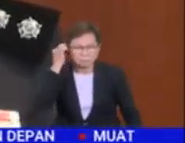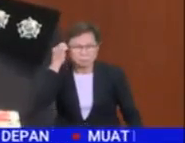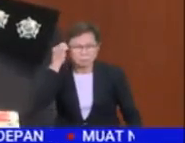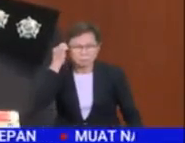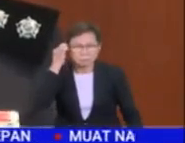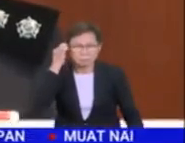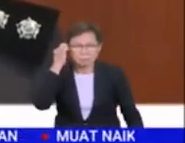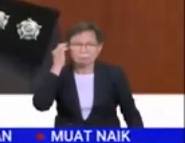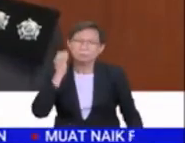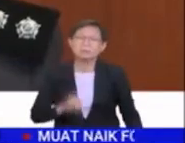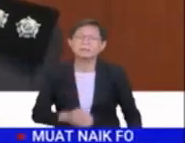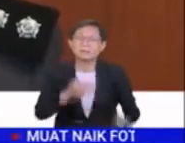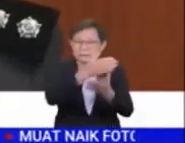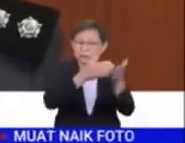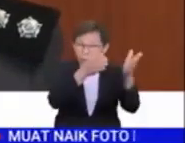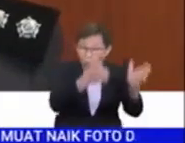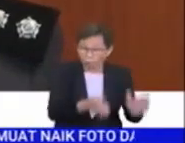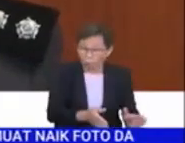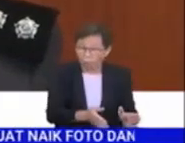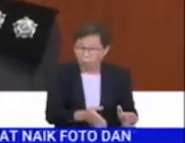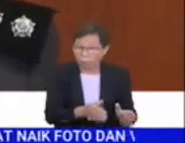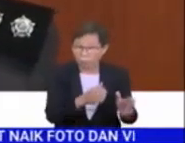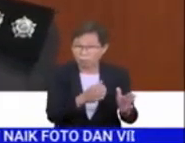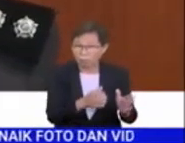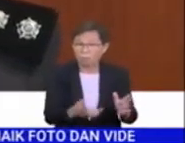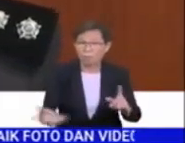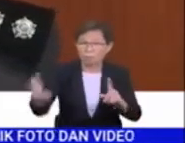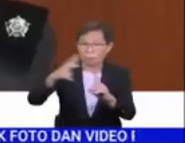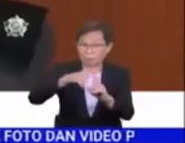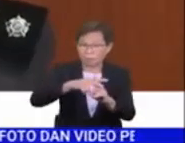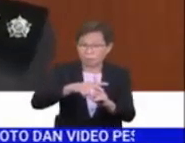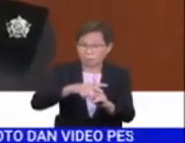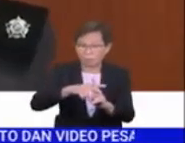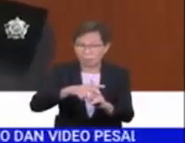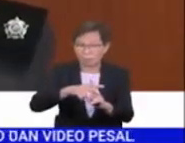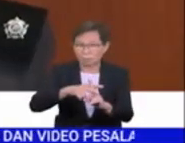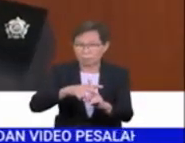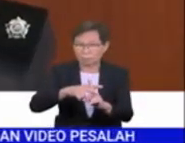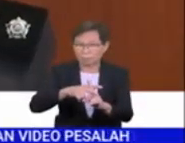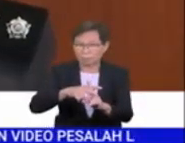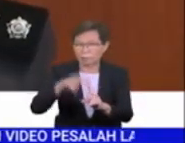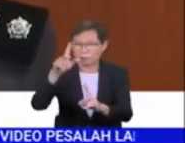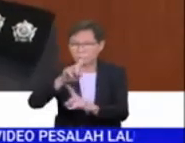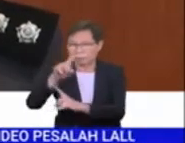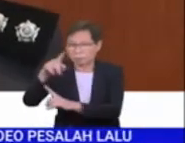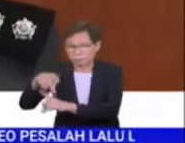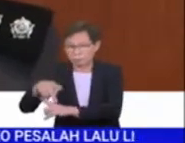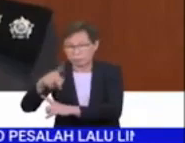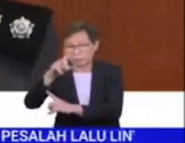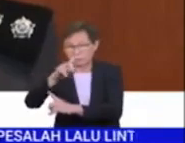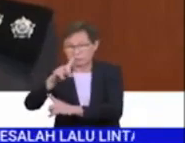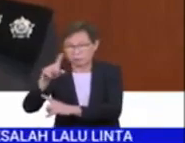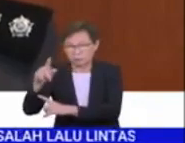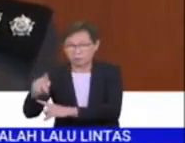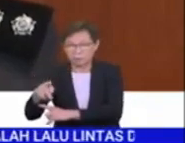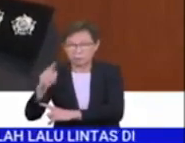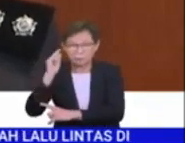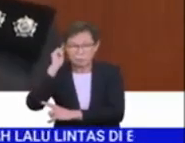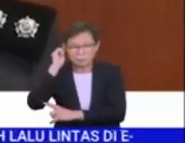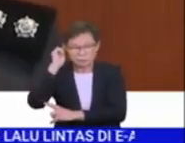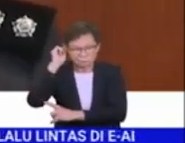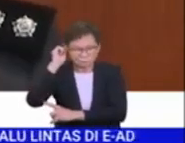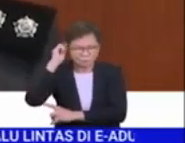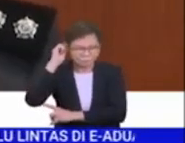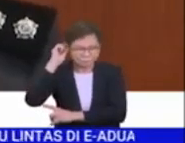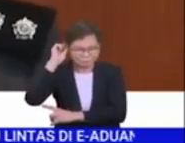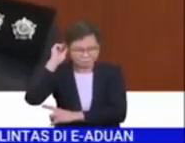si suspek. So sebenarnya mangsa boleh membuat satu permohonan kepada Tunggalan Pendahuluan Raya mengikut Seksyen 426 CPC.